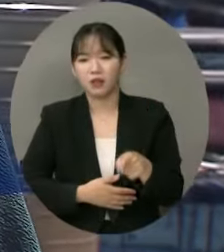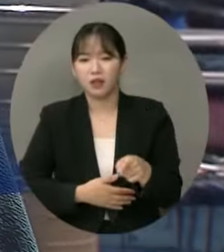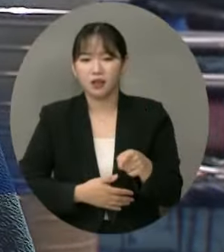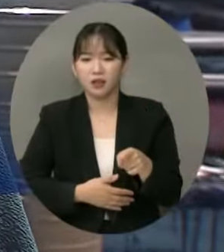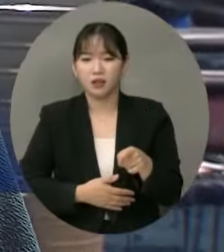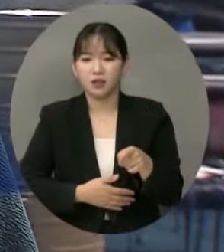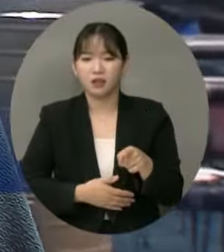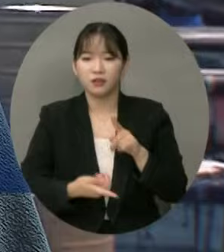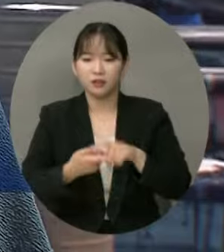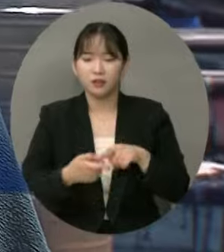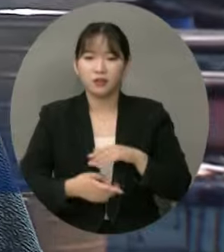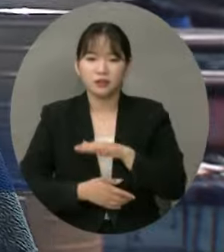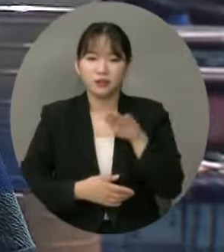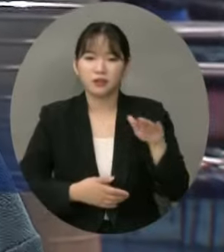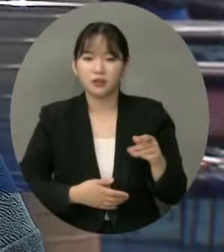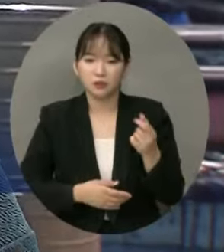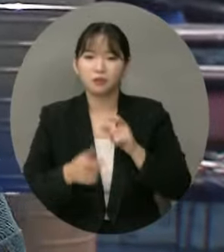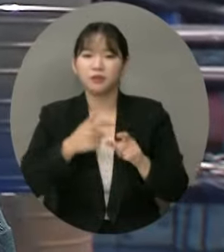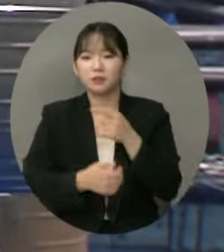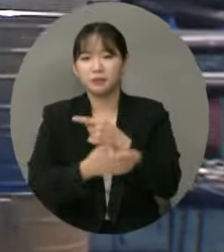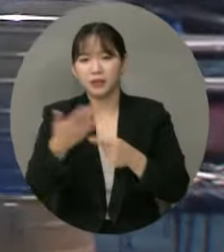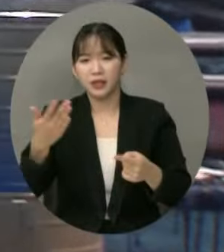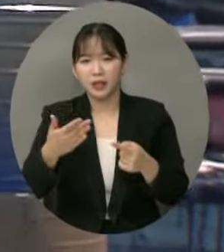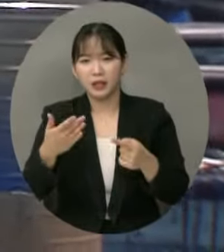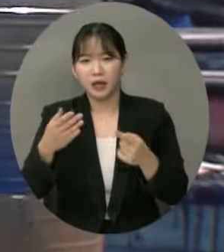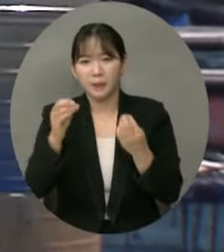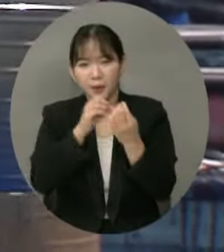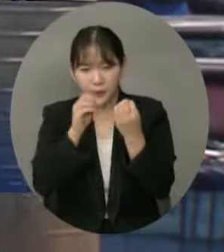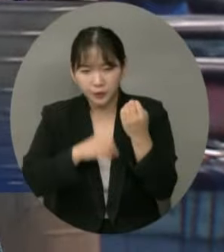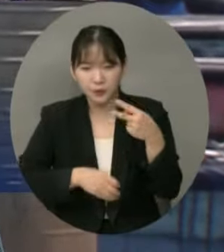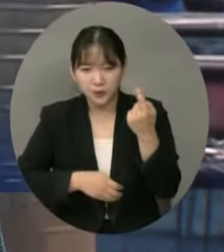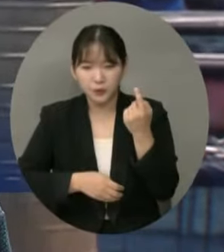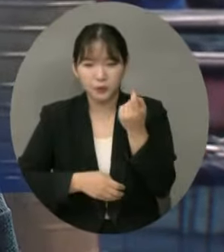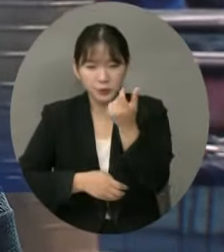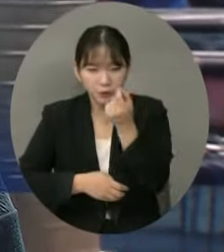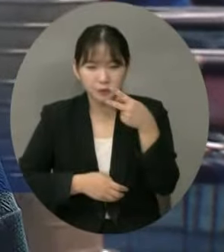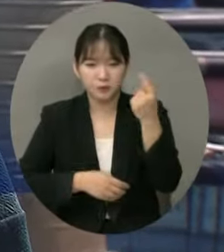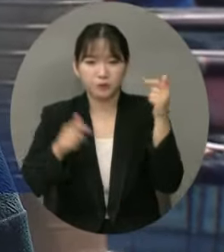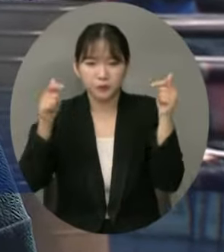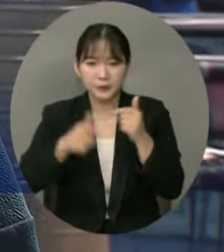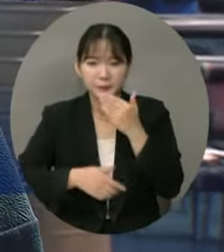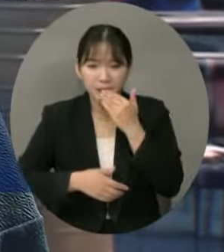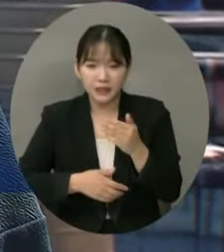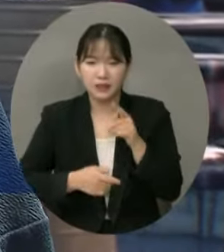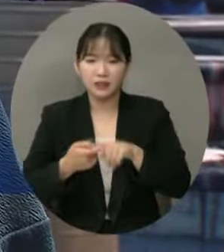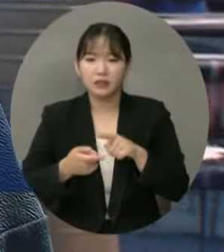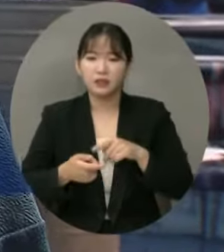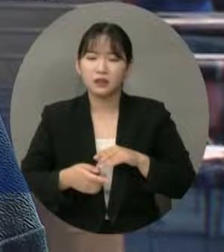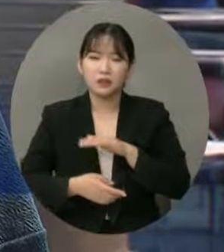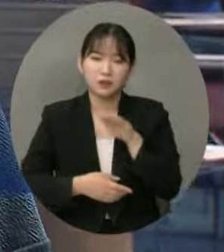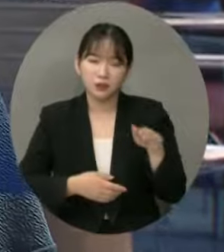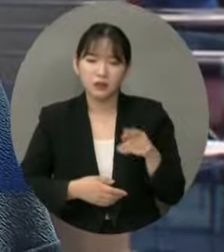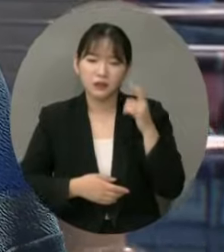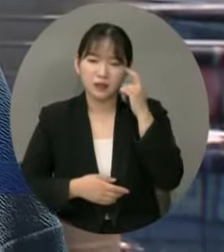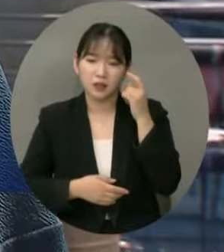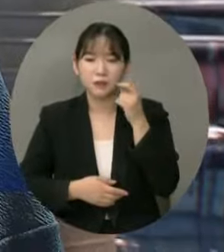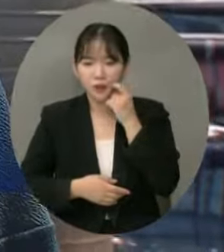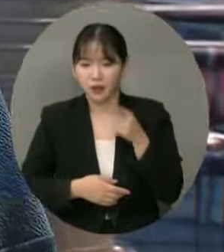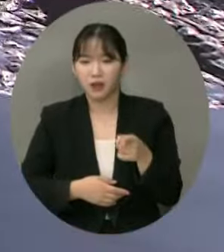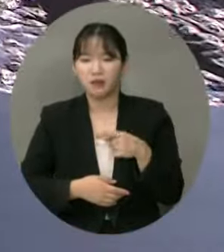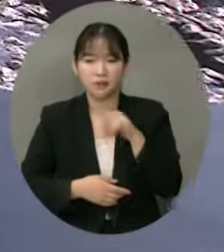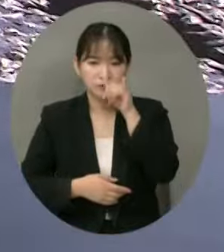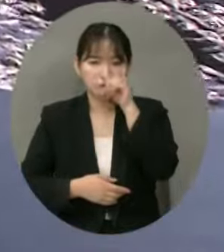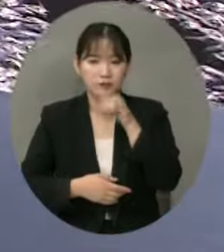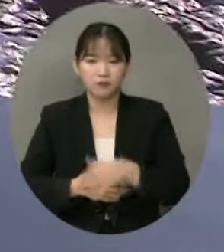부분에 대해서 조금 저희들이 조금 더 피해를 뭐 다무 몇 프라도 좀 줄일 수 있는 그런 부분에 대해서 저희들이 좀 감가한 그런